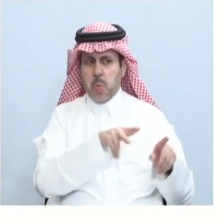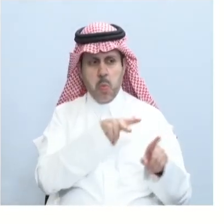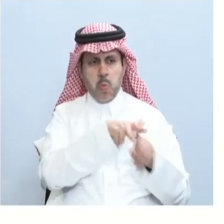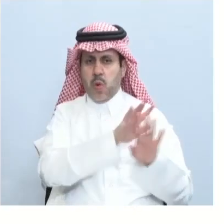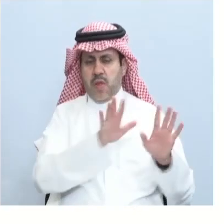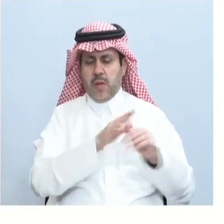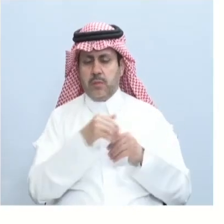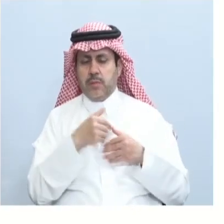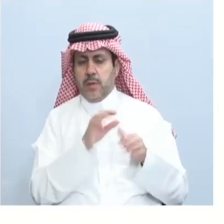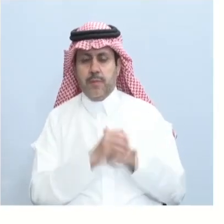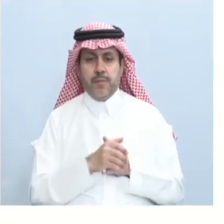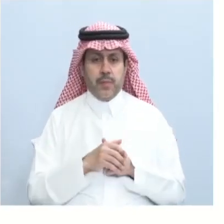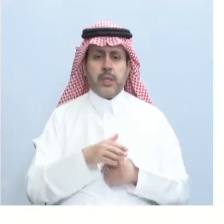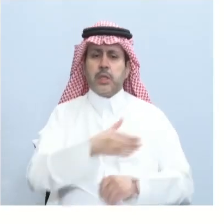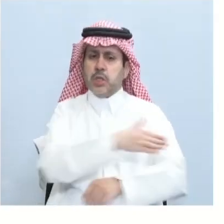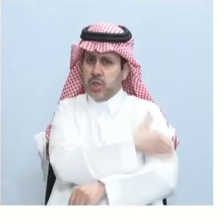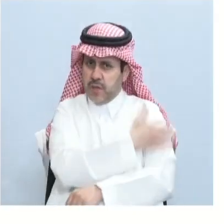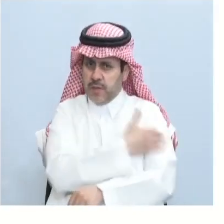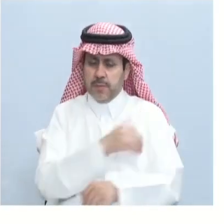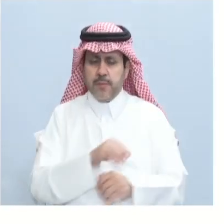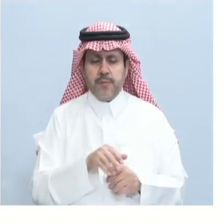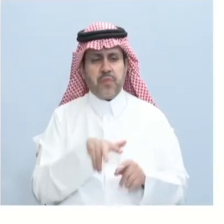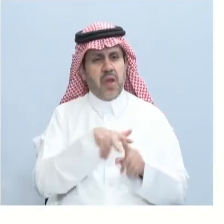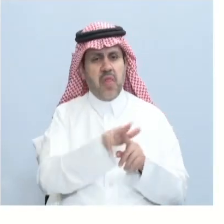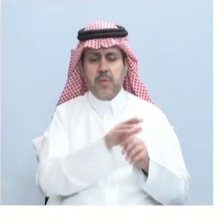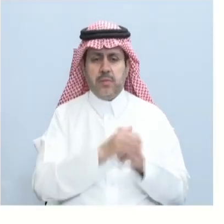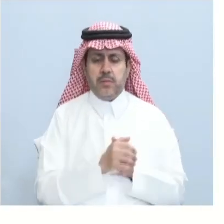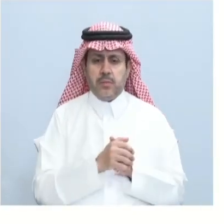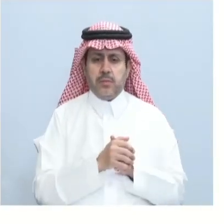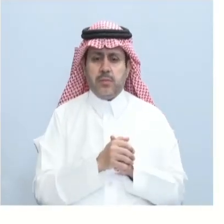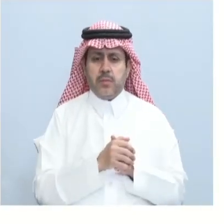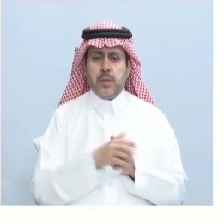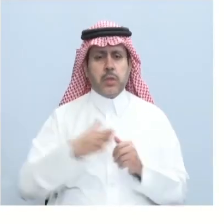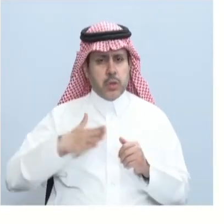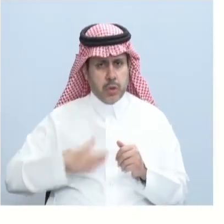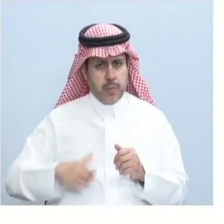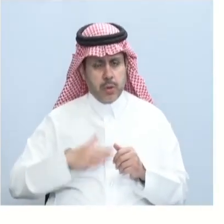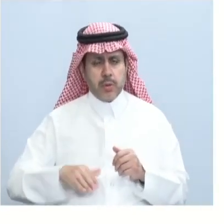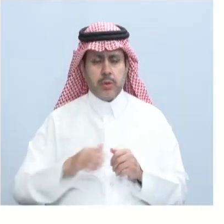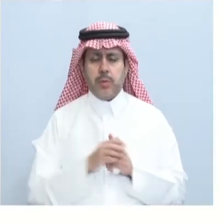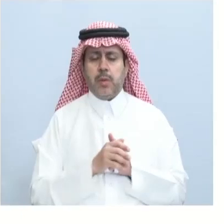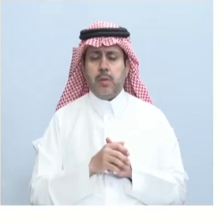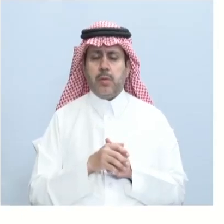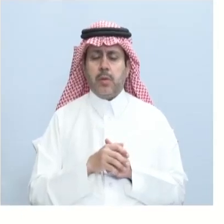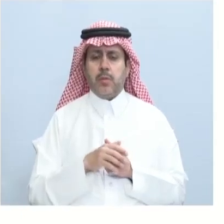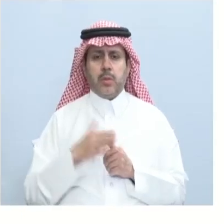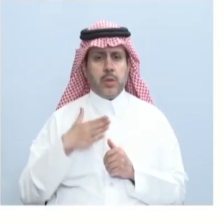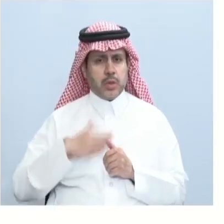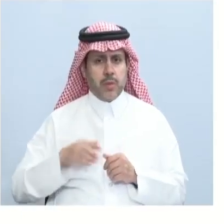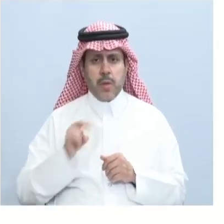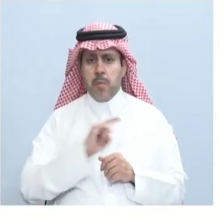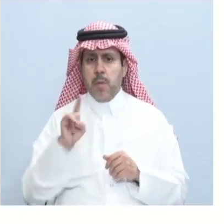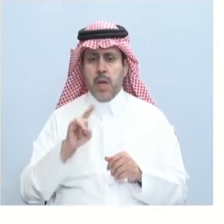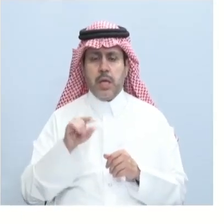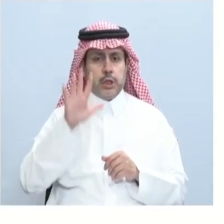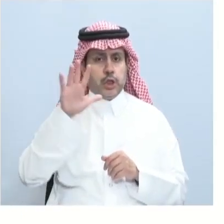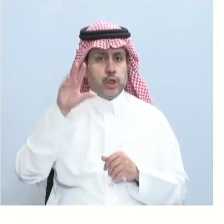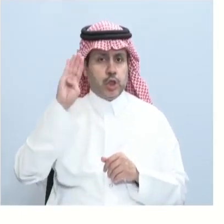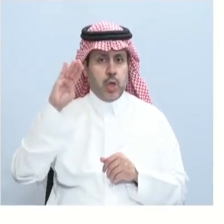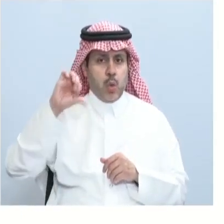والصفح الجميل صفح بلا عتاب والصبر الجميل صبر صبر بلا شكوى